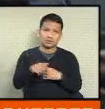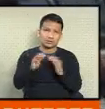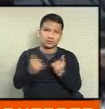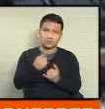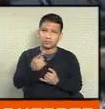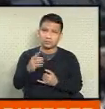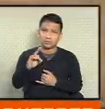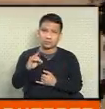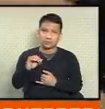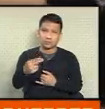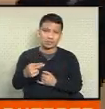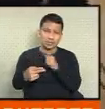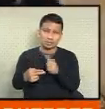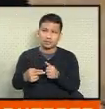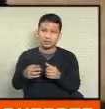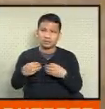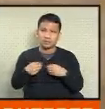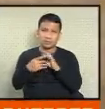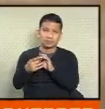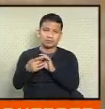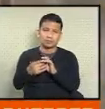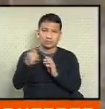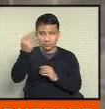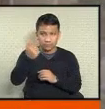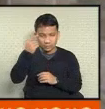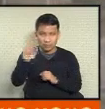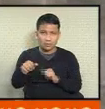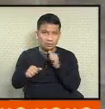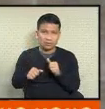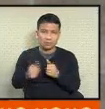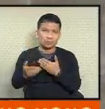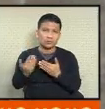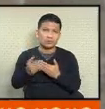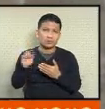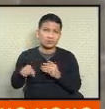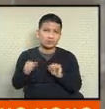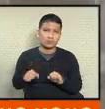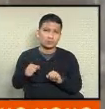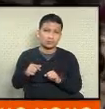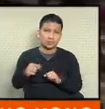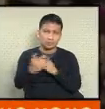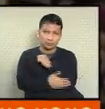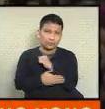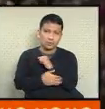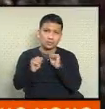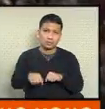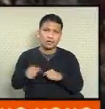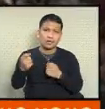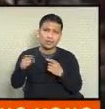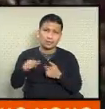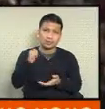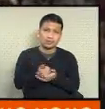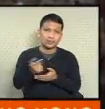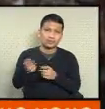paratang ng Department of Health na hindi sila nakikipagtulungan sa gobyerno. Hindi raw ito madali, lalo na sa foreign carriers, dahil kailangan pa ng